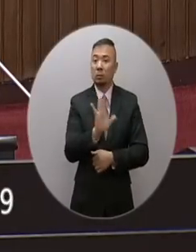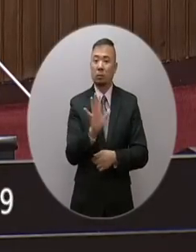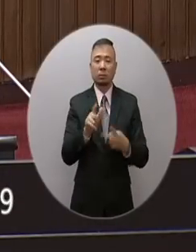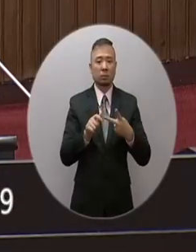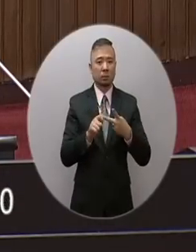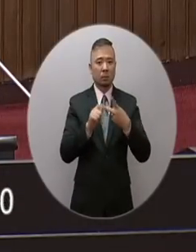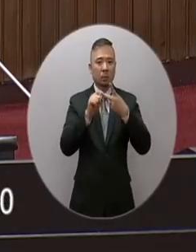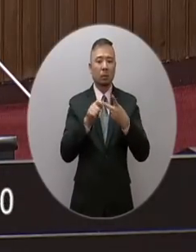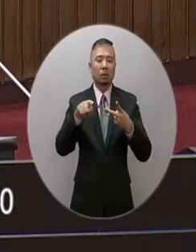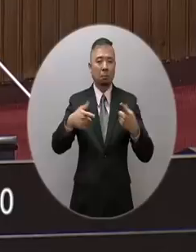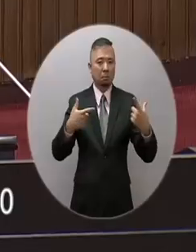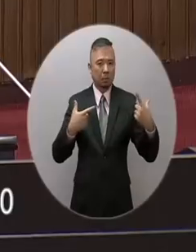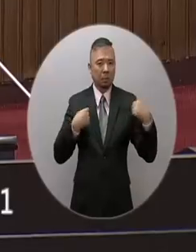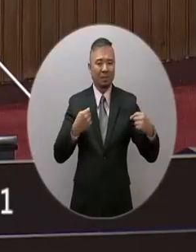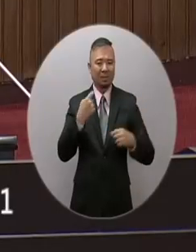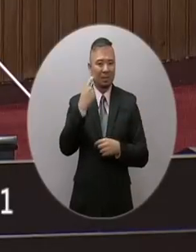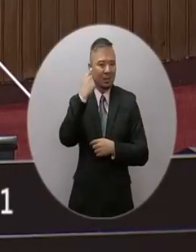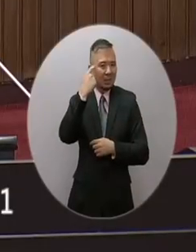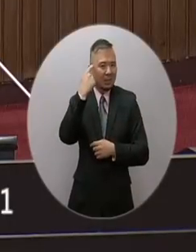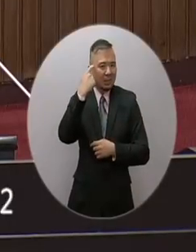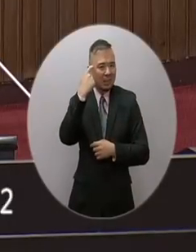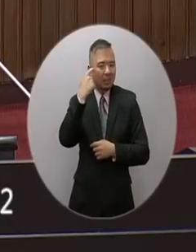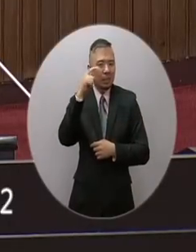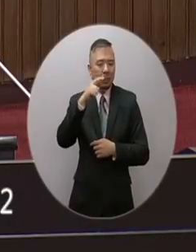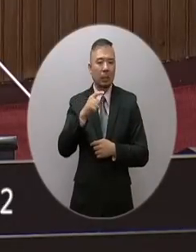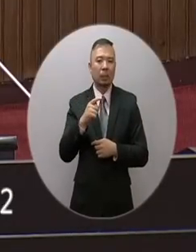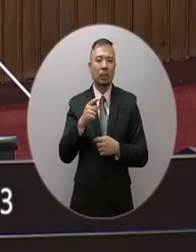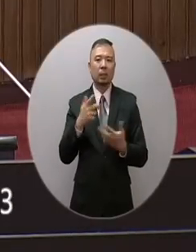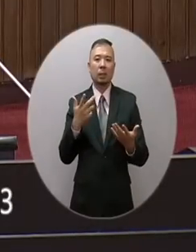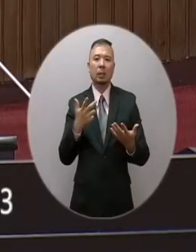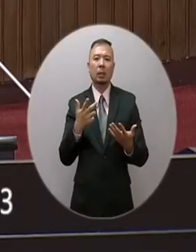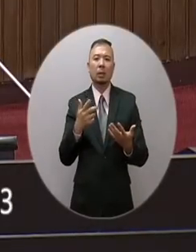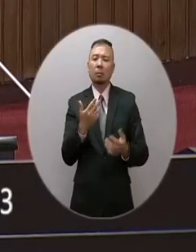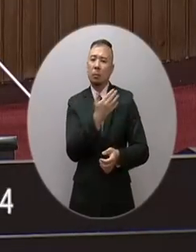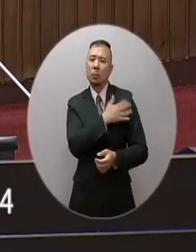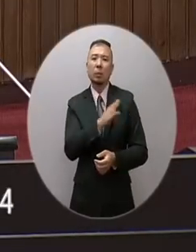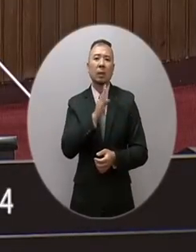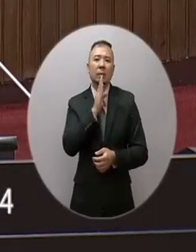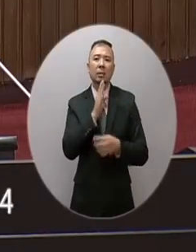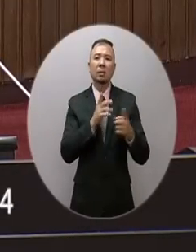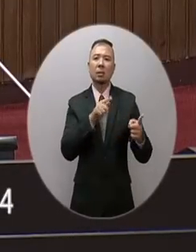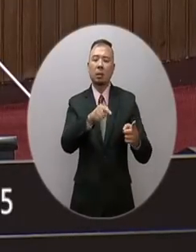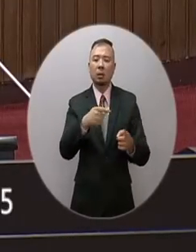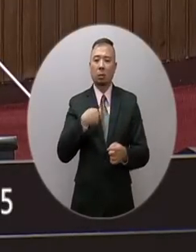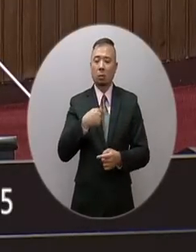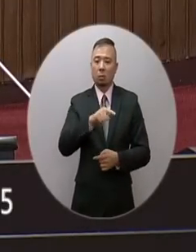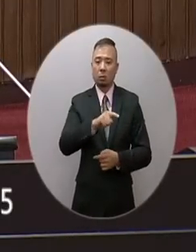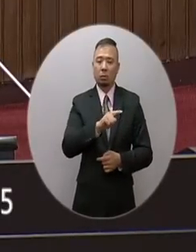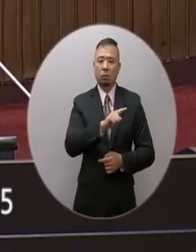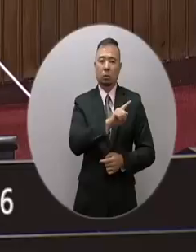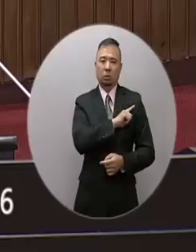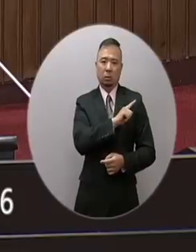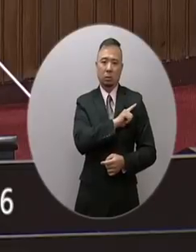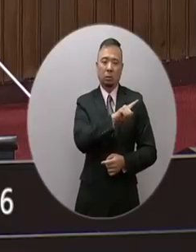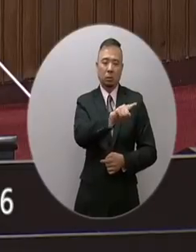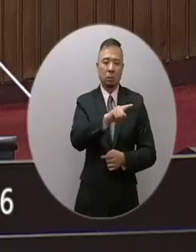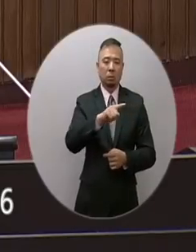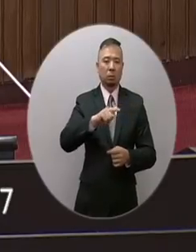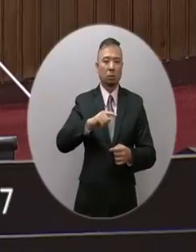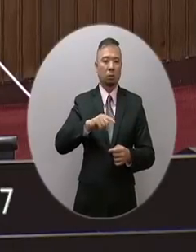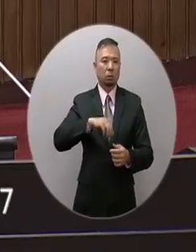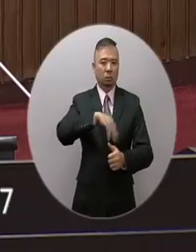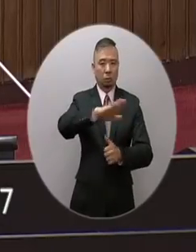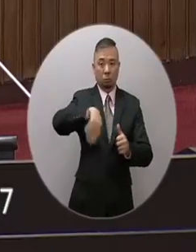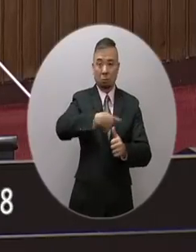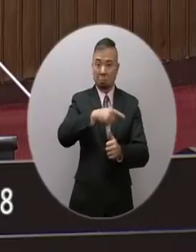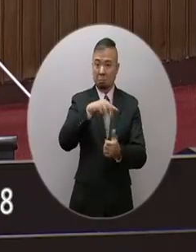既有的框架，不要简化为或统或独的选择题，以全球情势、